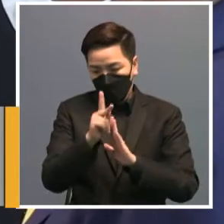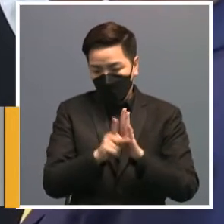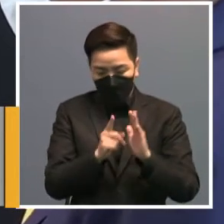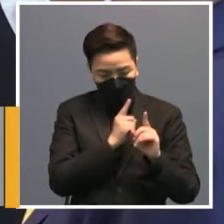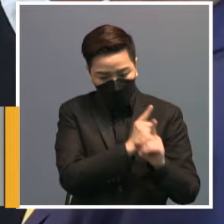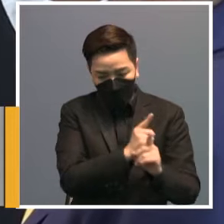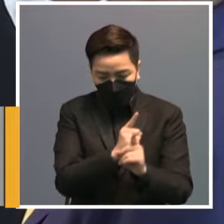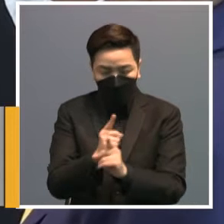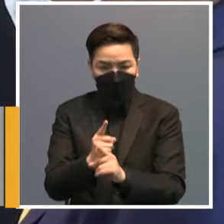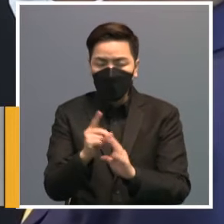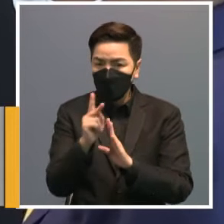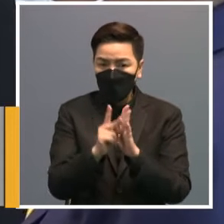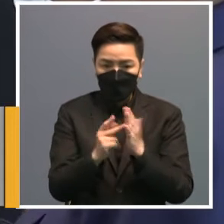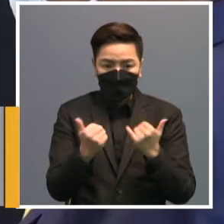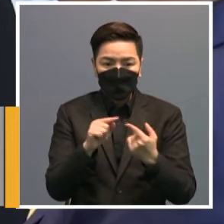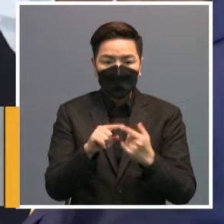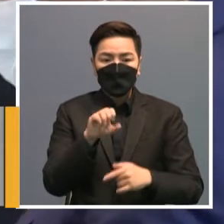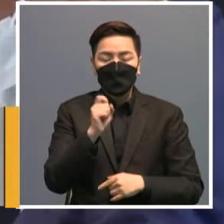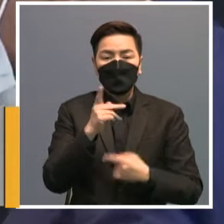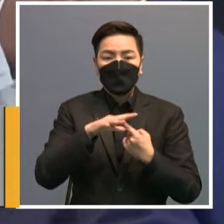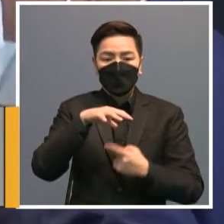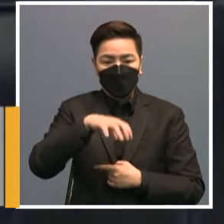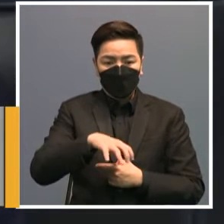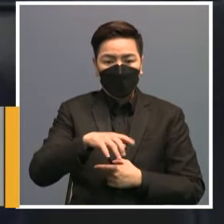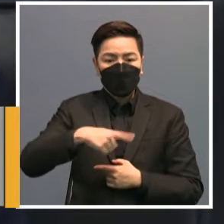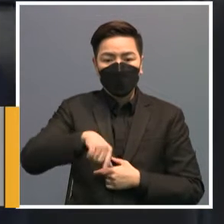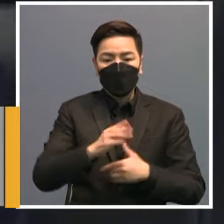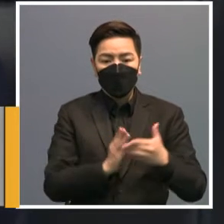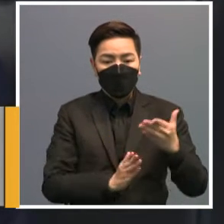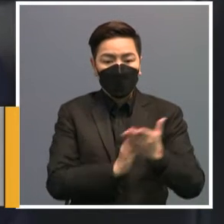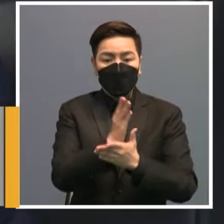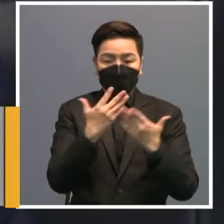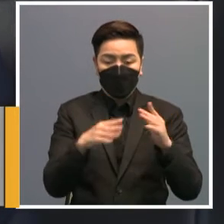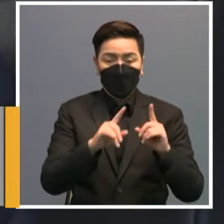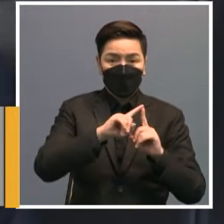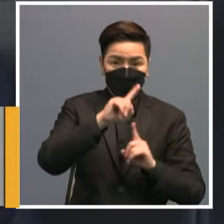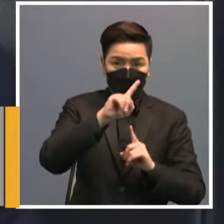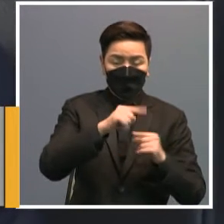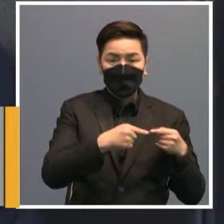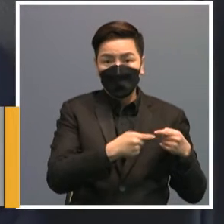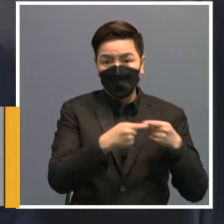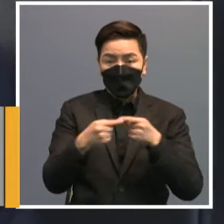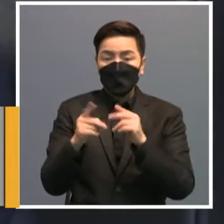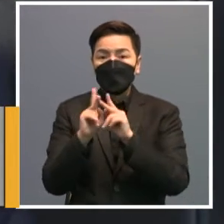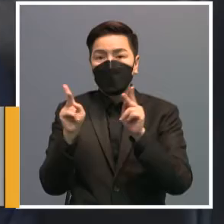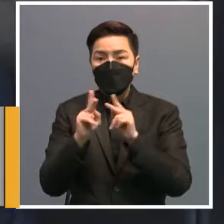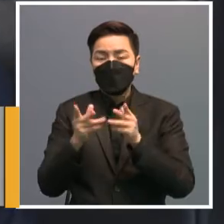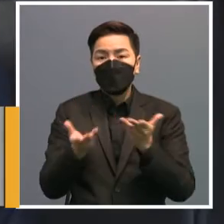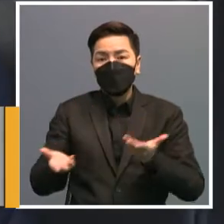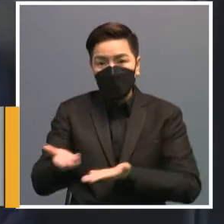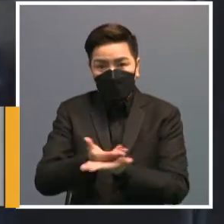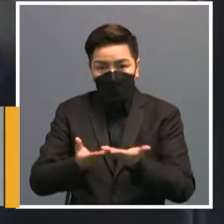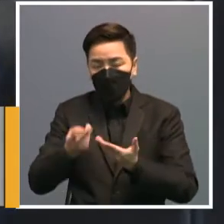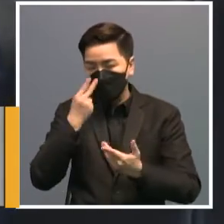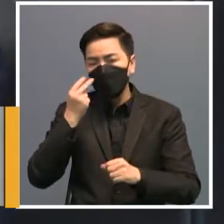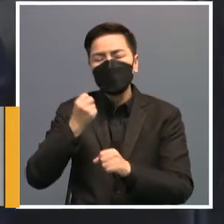วยซึ่งก็มองว่าหลังจากสภาผู้แทนราษฎรผ่านความเห็นชอบวาระแรกส่งต่อให้กรรมการกรรมาธิการพิจารณา